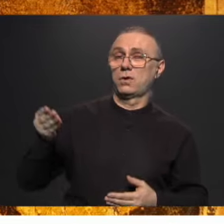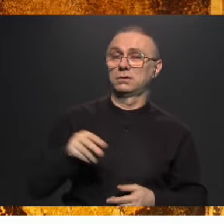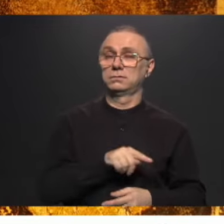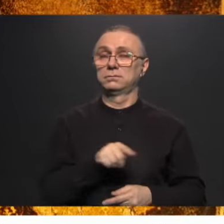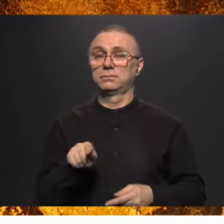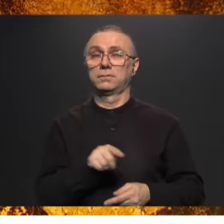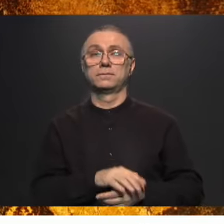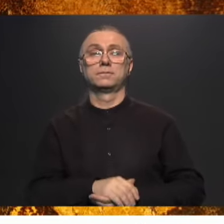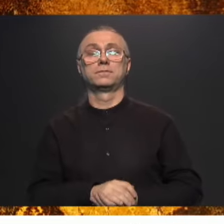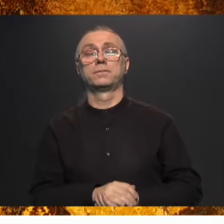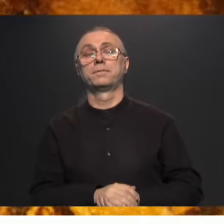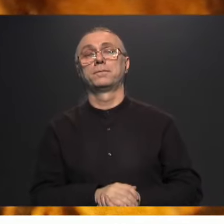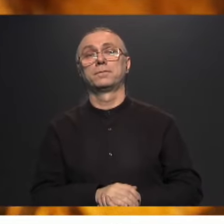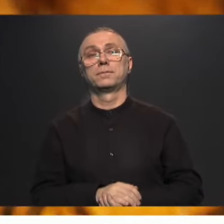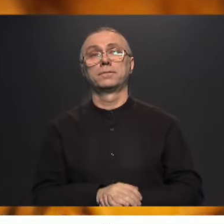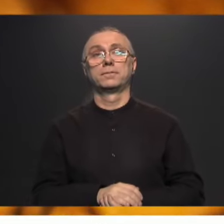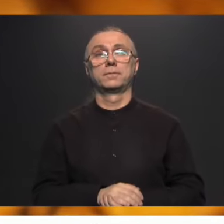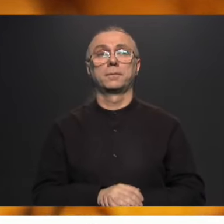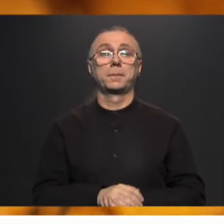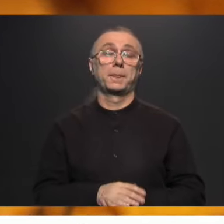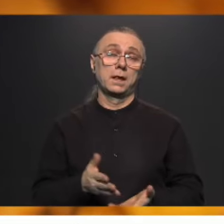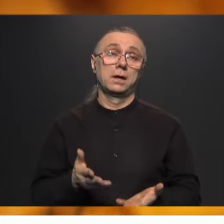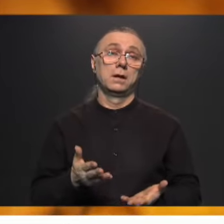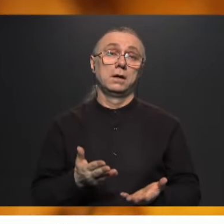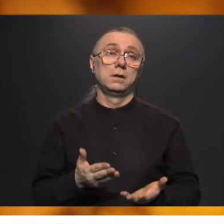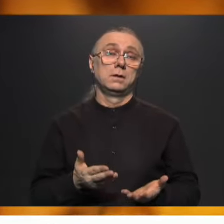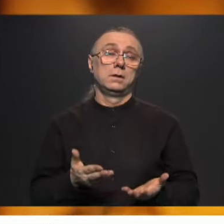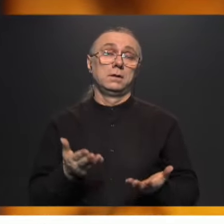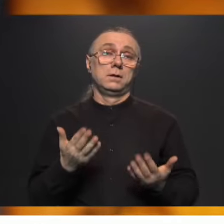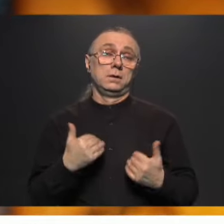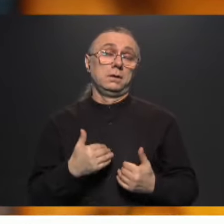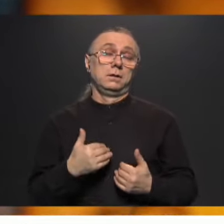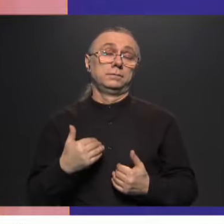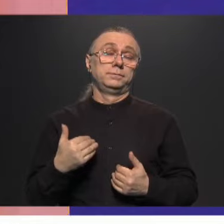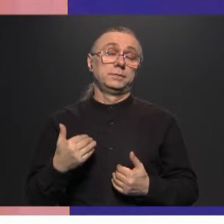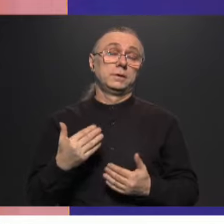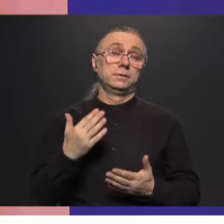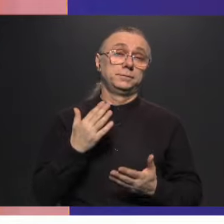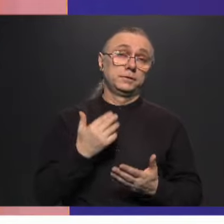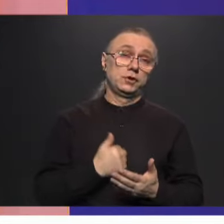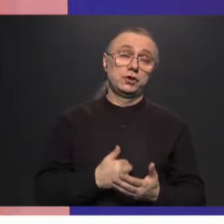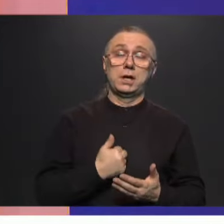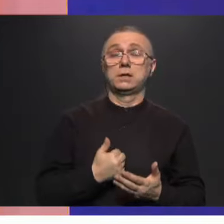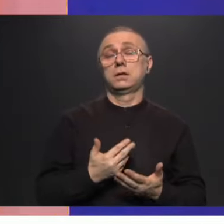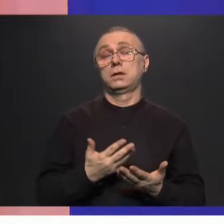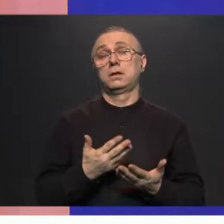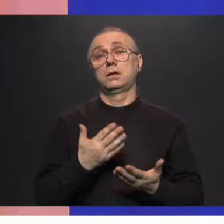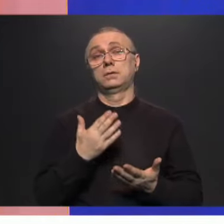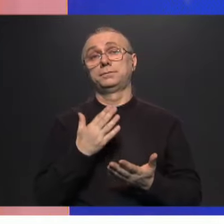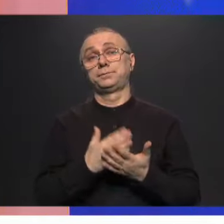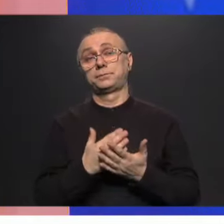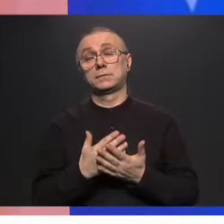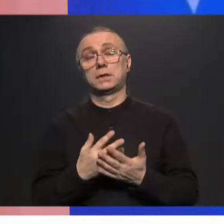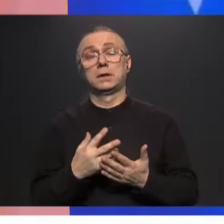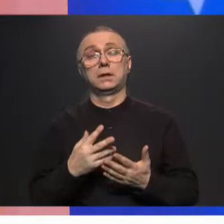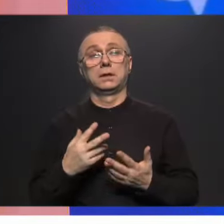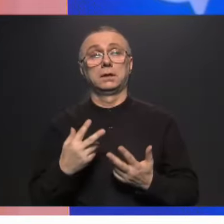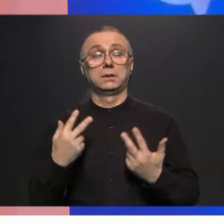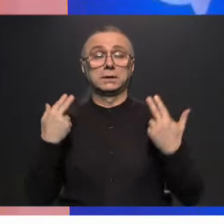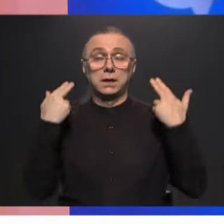все священники носили короткую стрижку под горшок с выбритой танзурой. соответственно. То есть Гуменцо, это был и